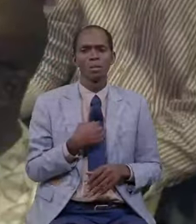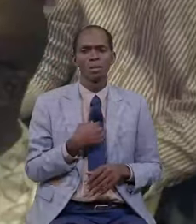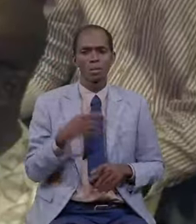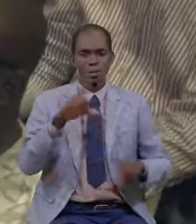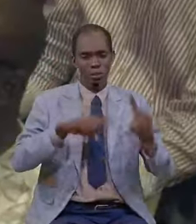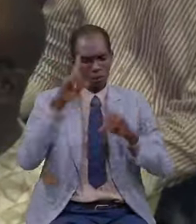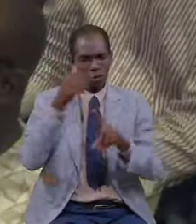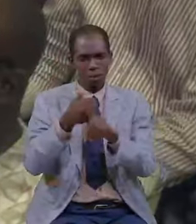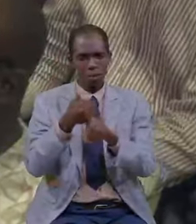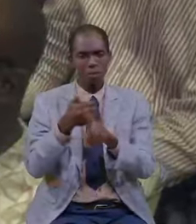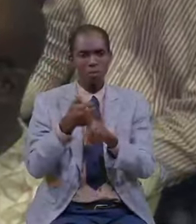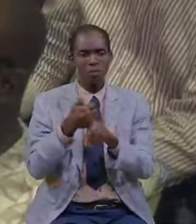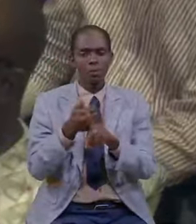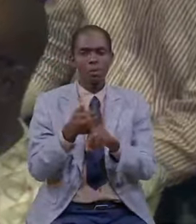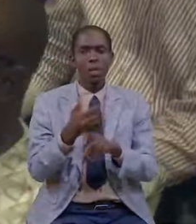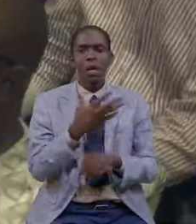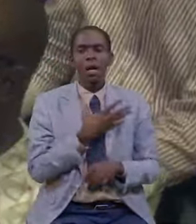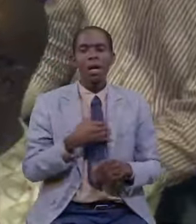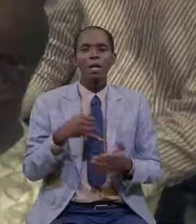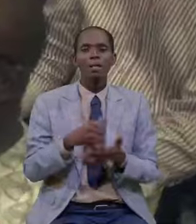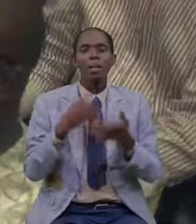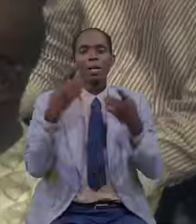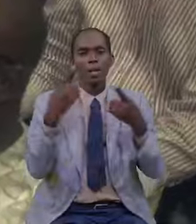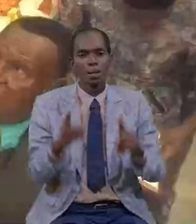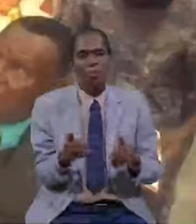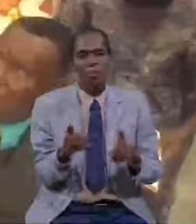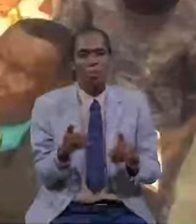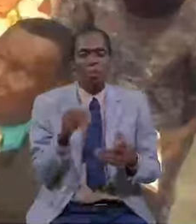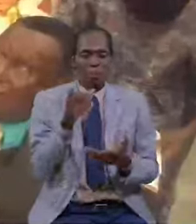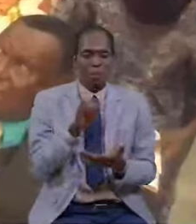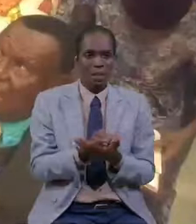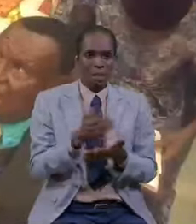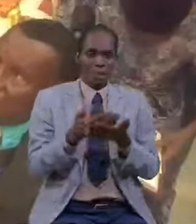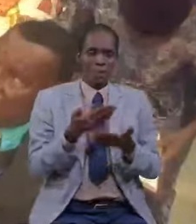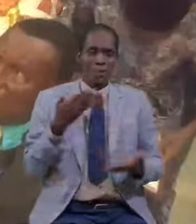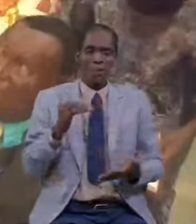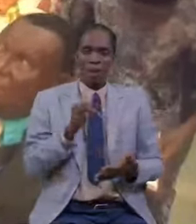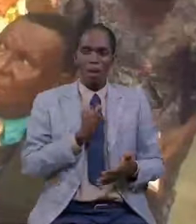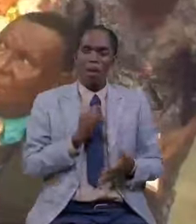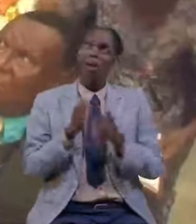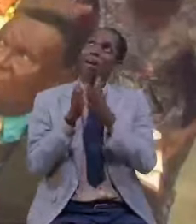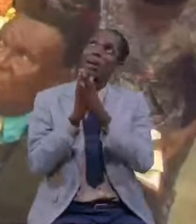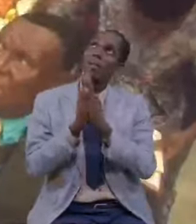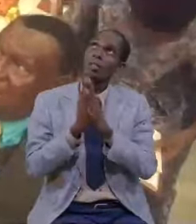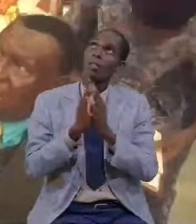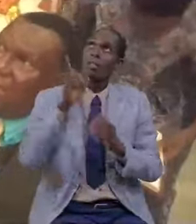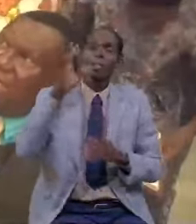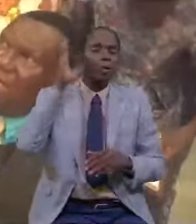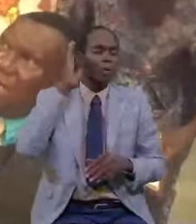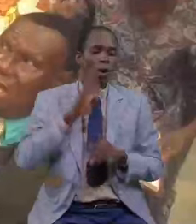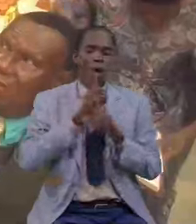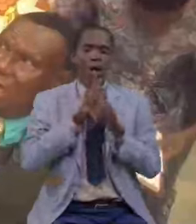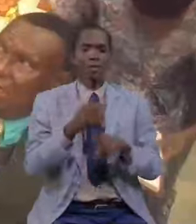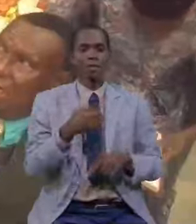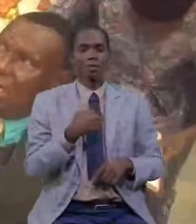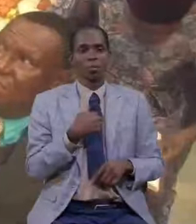Verset 24, 1, 2, 3, allez-y. Avant que j'invoque, il répondra. Avant que je cesse de